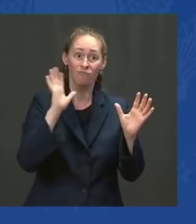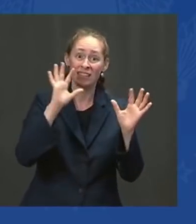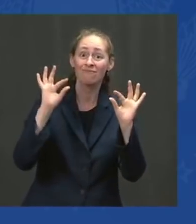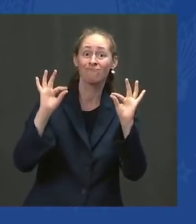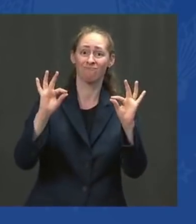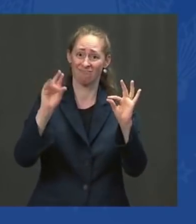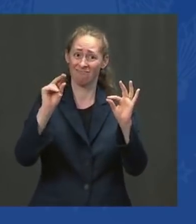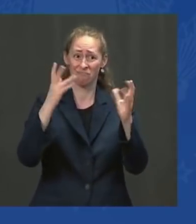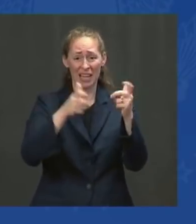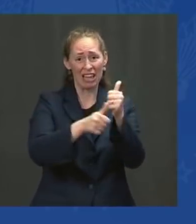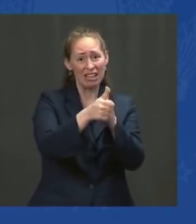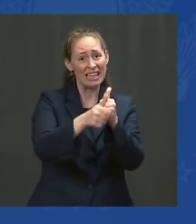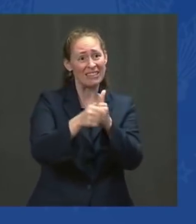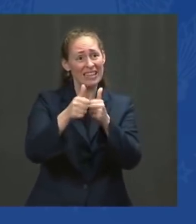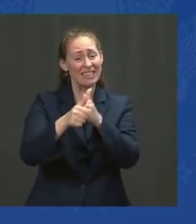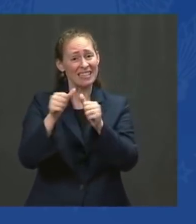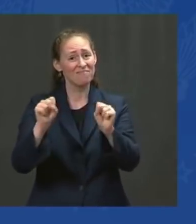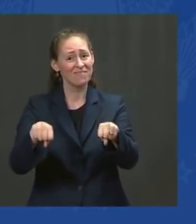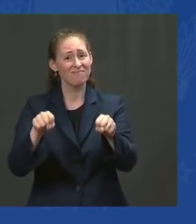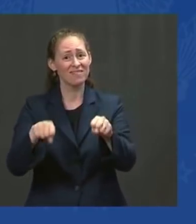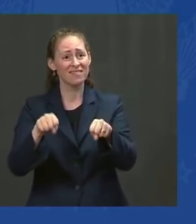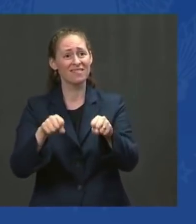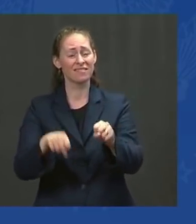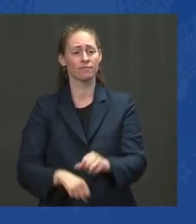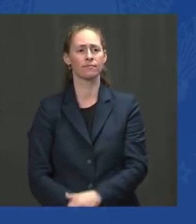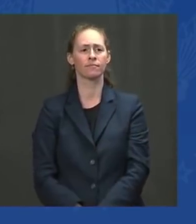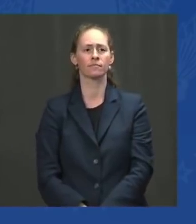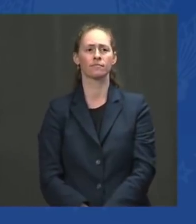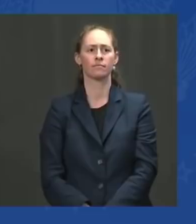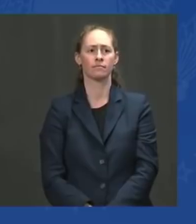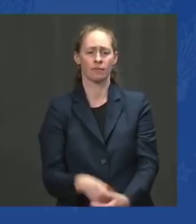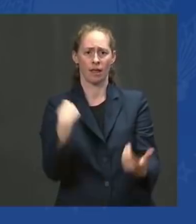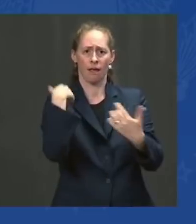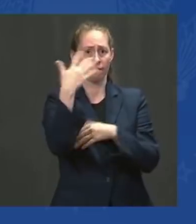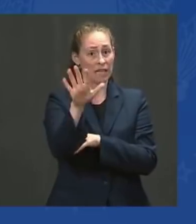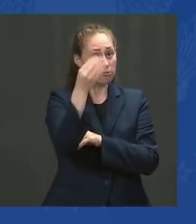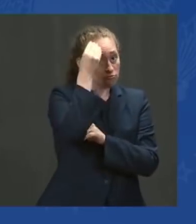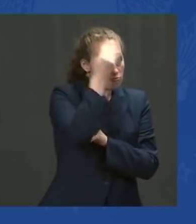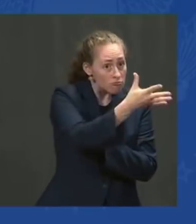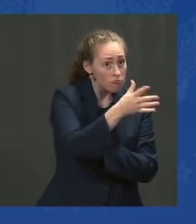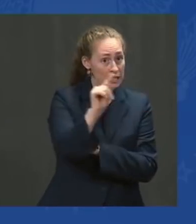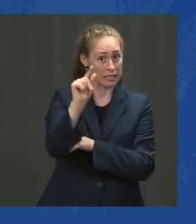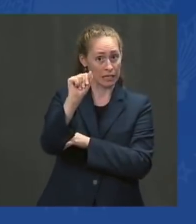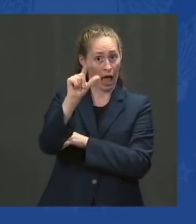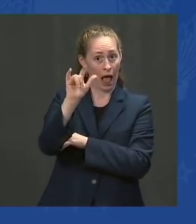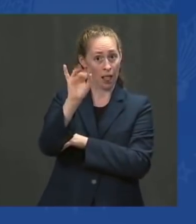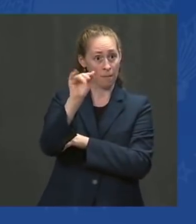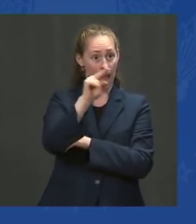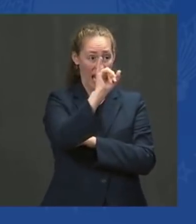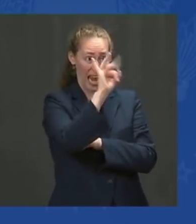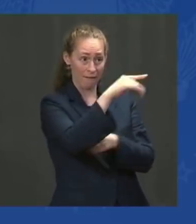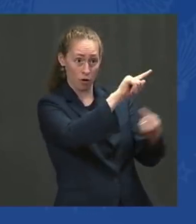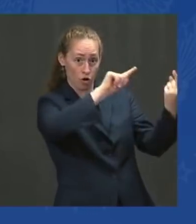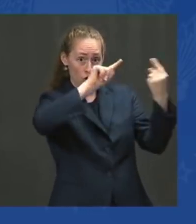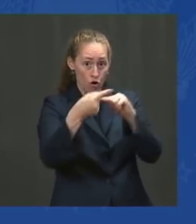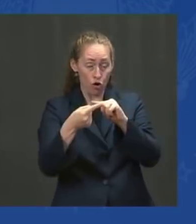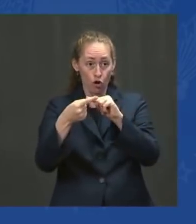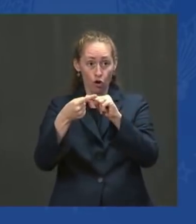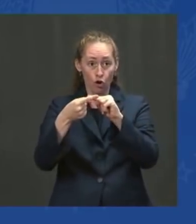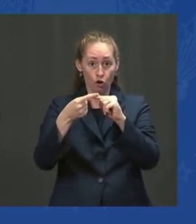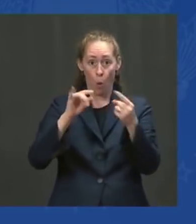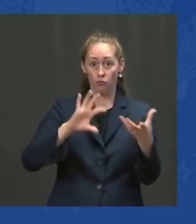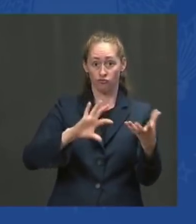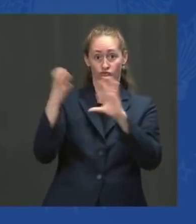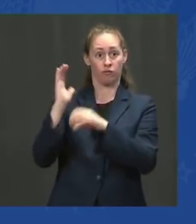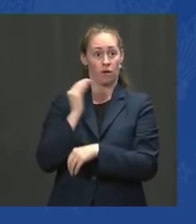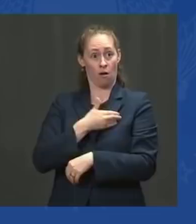是塔利班的铜墙铁壁啊，人家是有群众基础的啊，本来在美国建立这个政权之